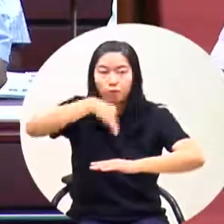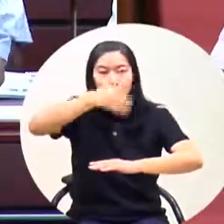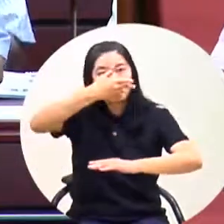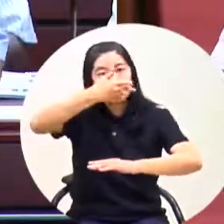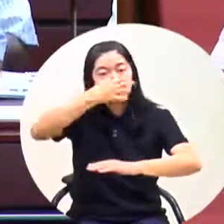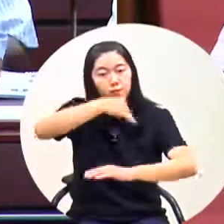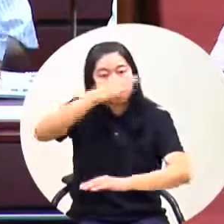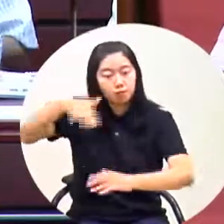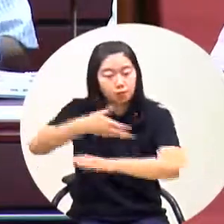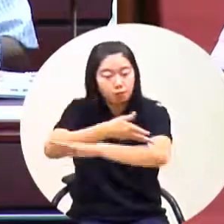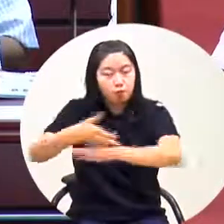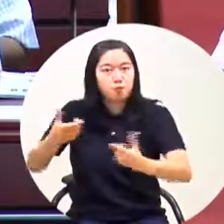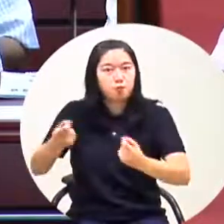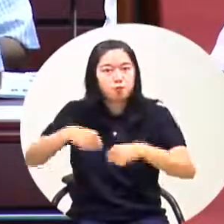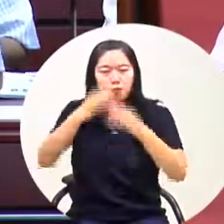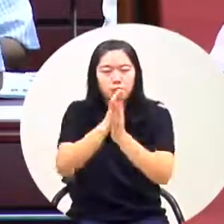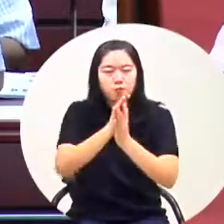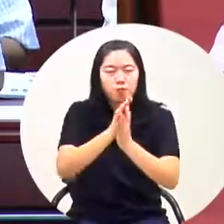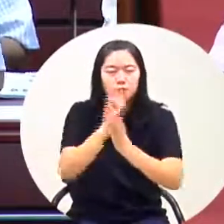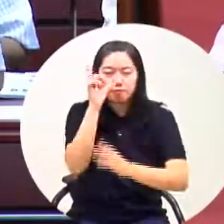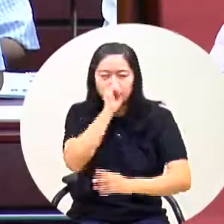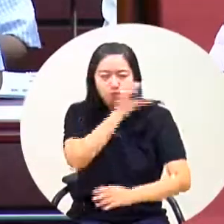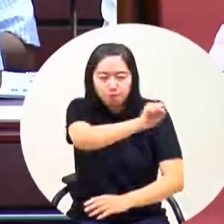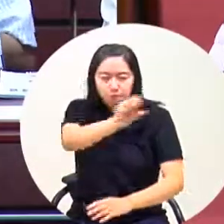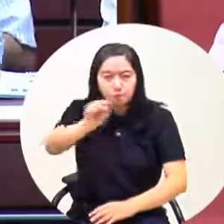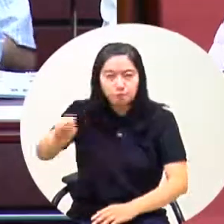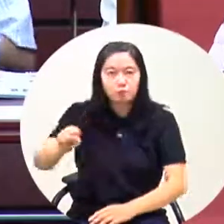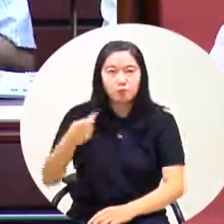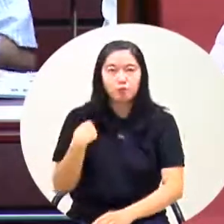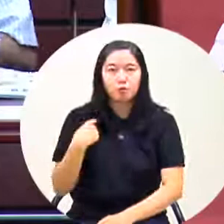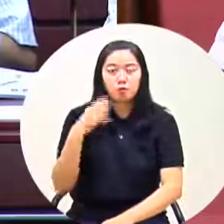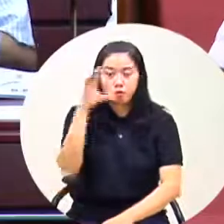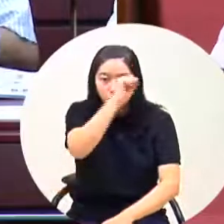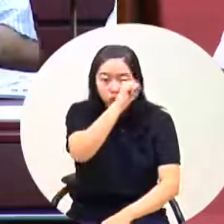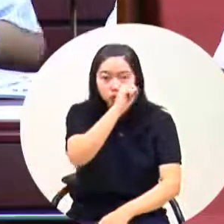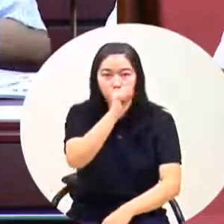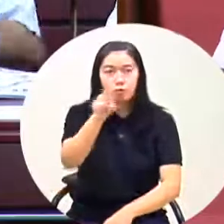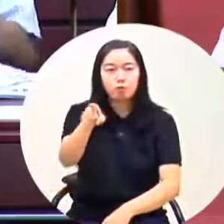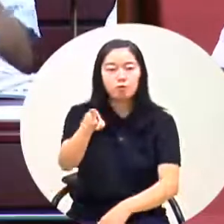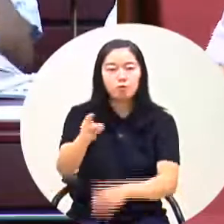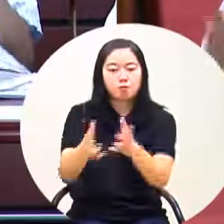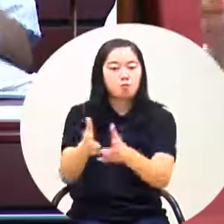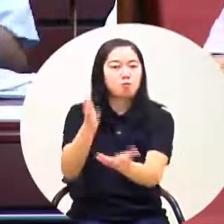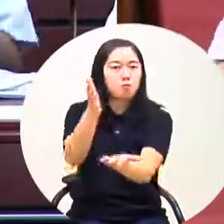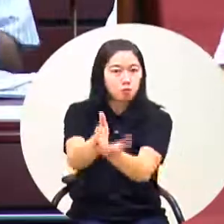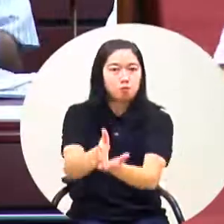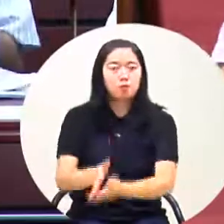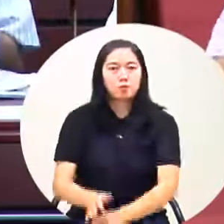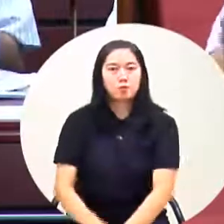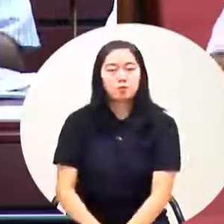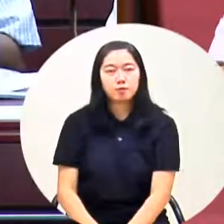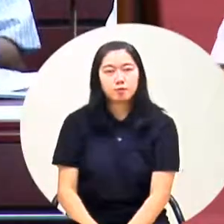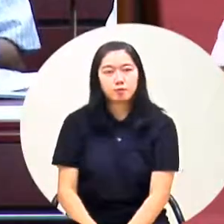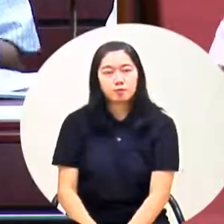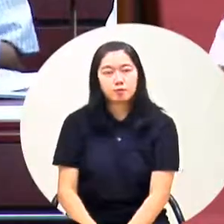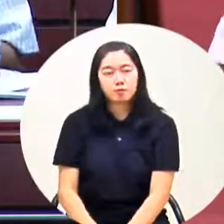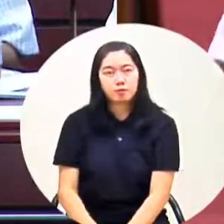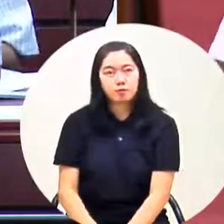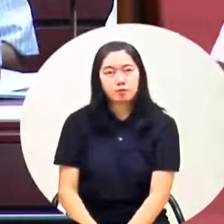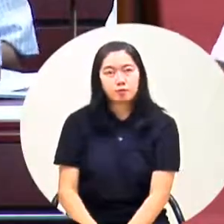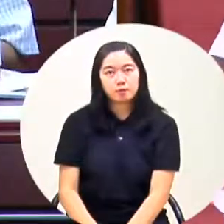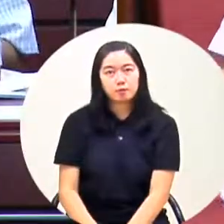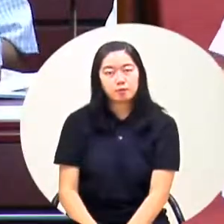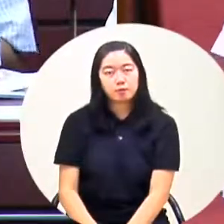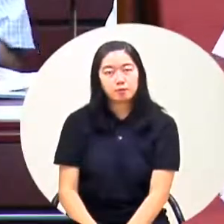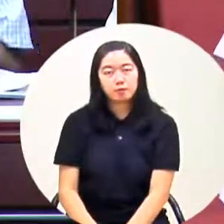流，一直在掠，掠到就是天罡，吼，只要有掠到就是天罡。 我知影你掠到天罡，但是我所伫你